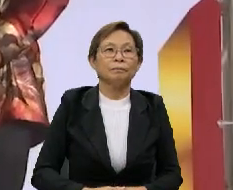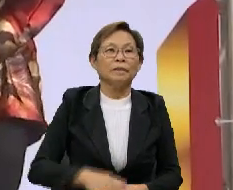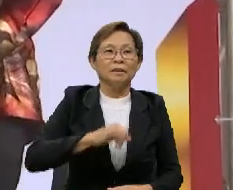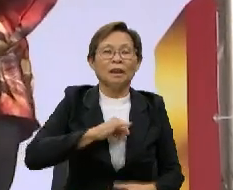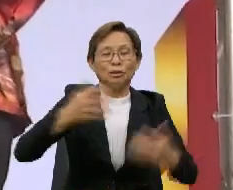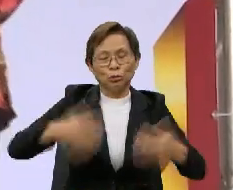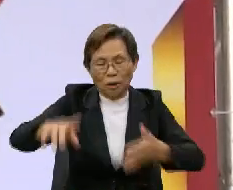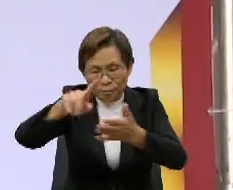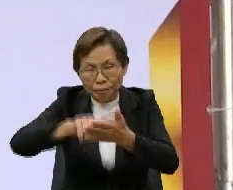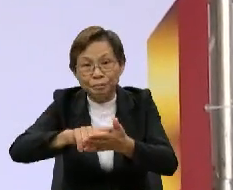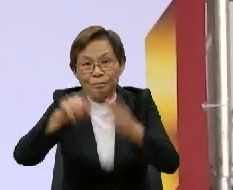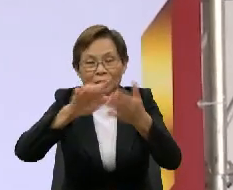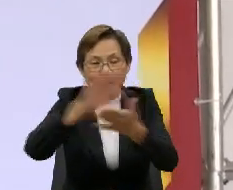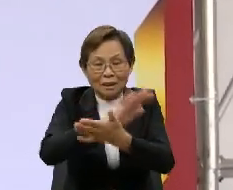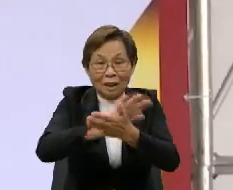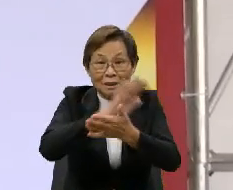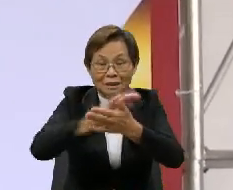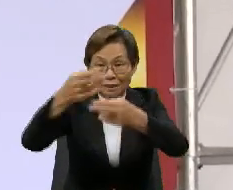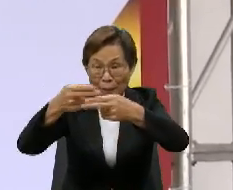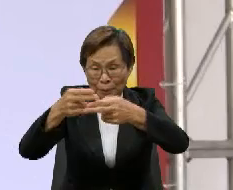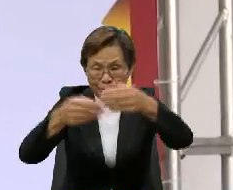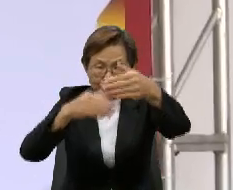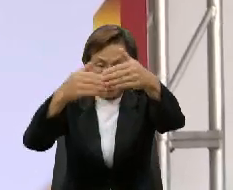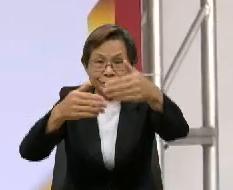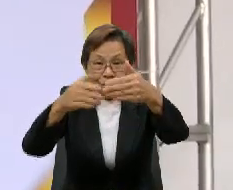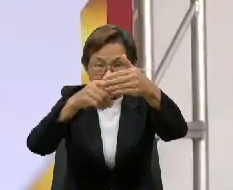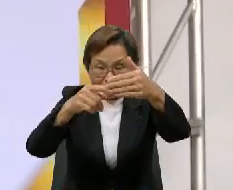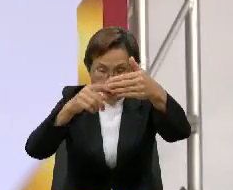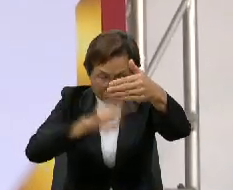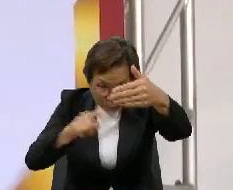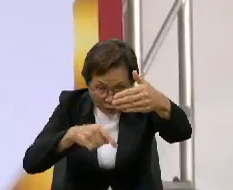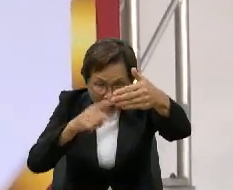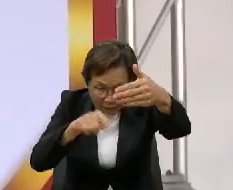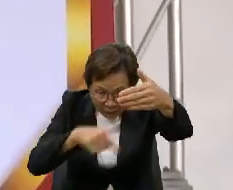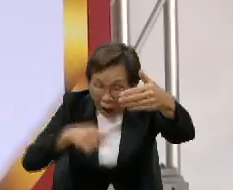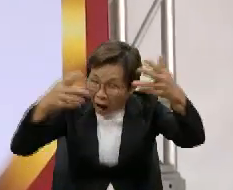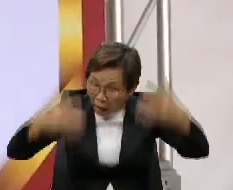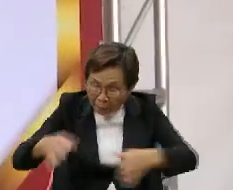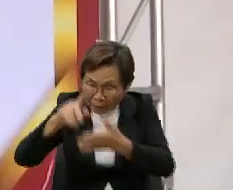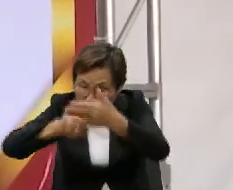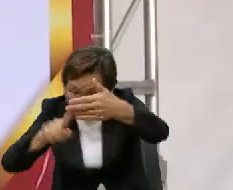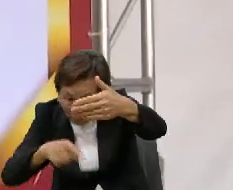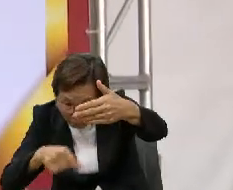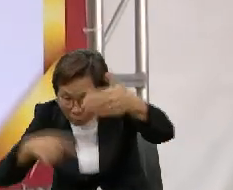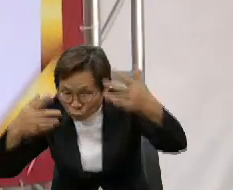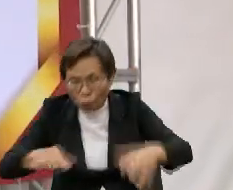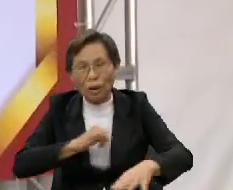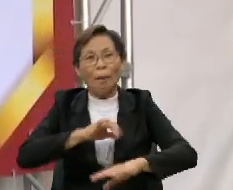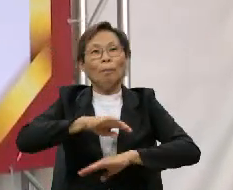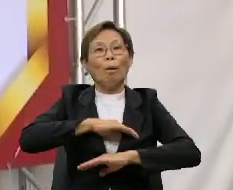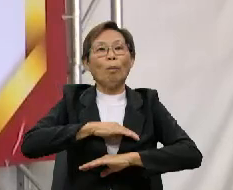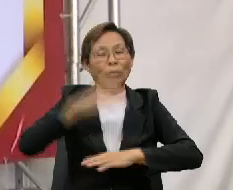Saya telah menyemak kertas-kertas penamaan dan setelah selesai disemak, saya berpuas